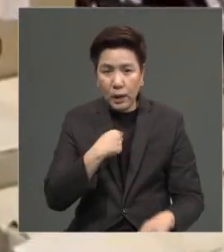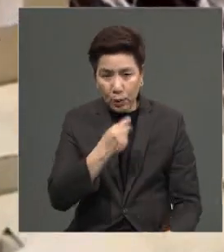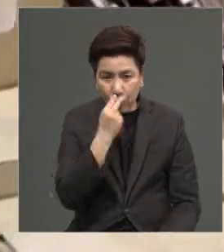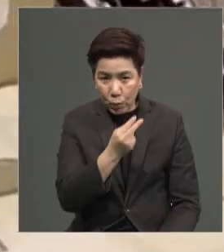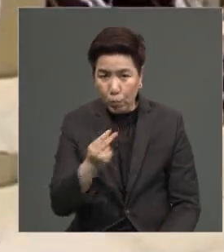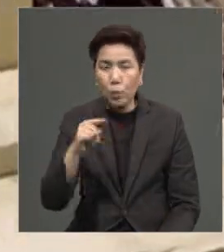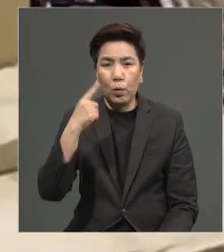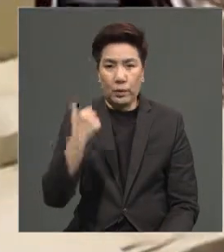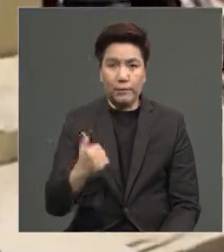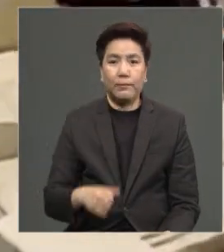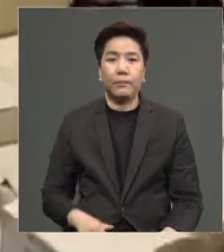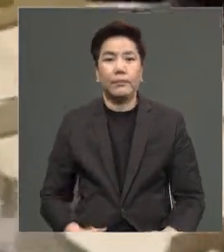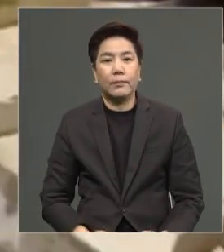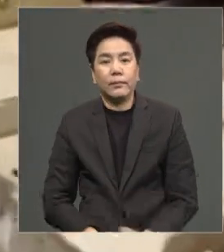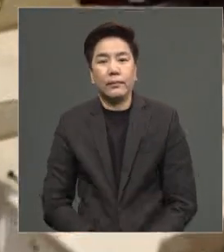ครับ